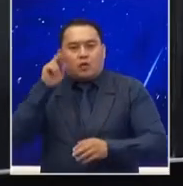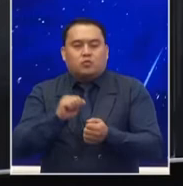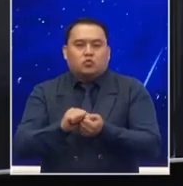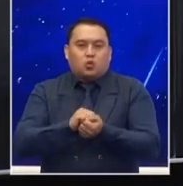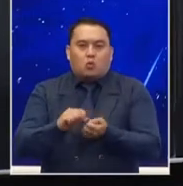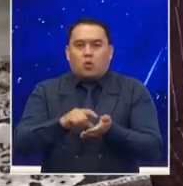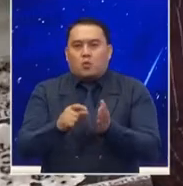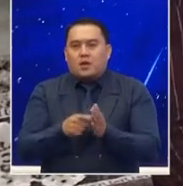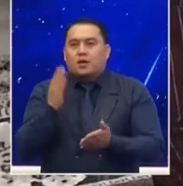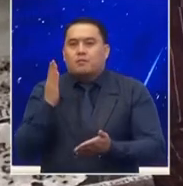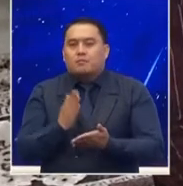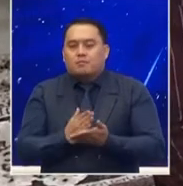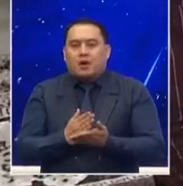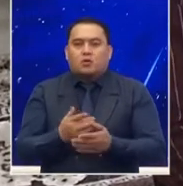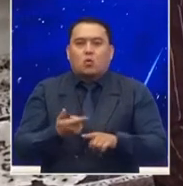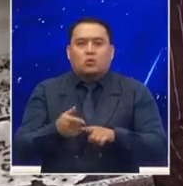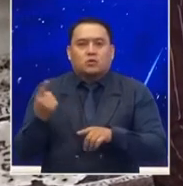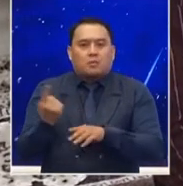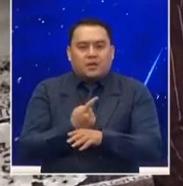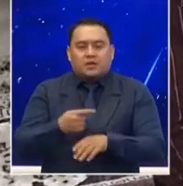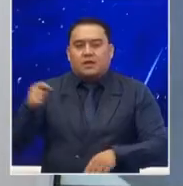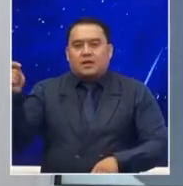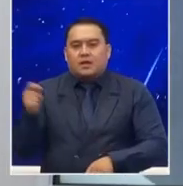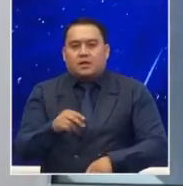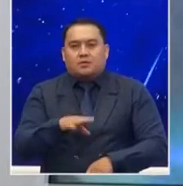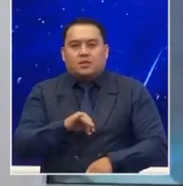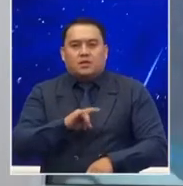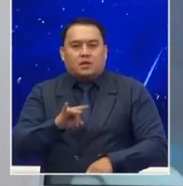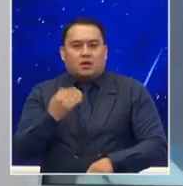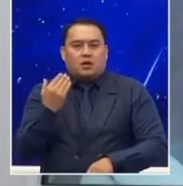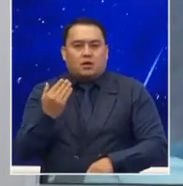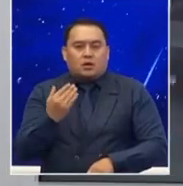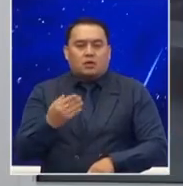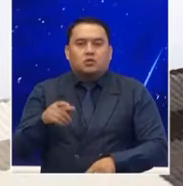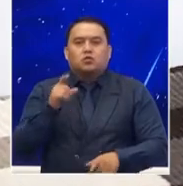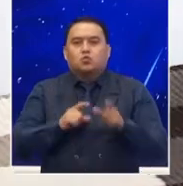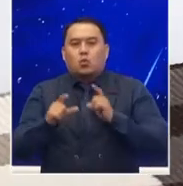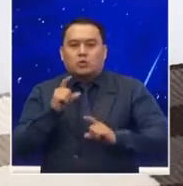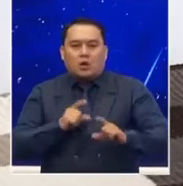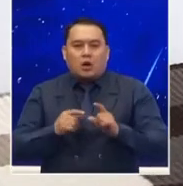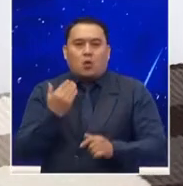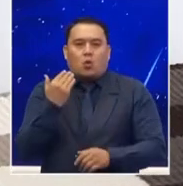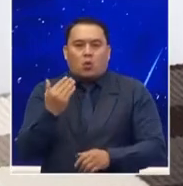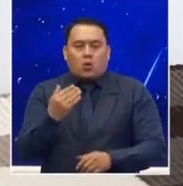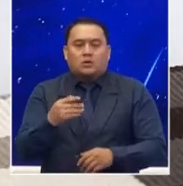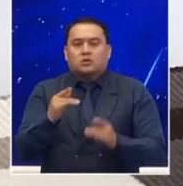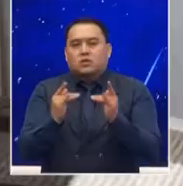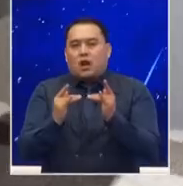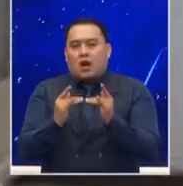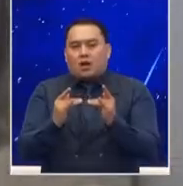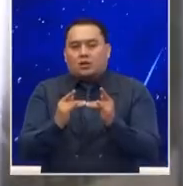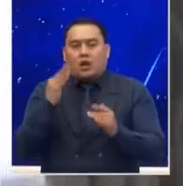кептіретін бөлмелері бар. Қоныстойына алғашқы болып кіргеннің бірі Дмитрий. Енді ғана студент қатарына қабылданған ол үшін жатақхана